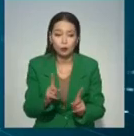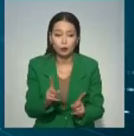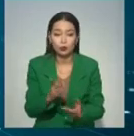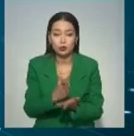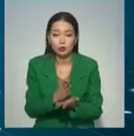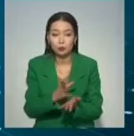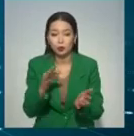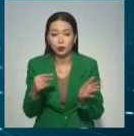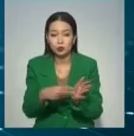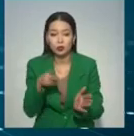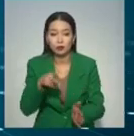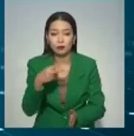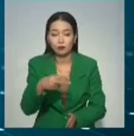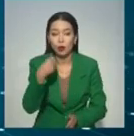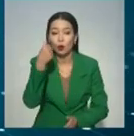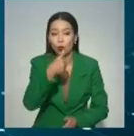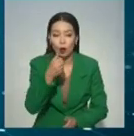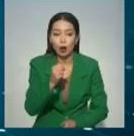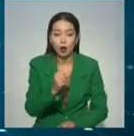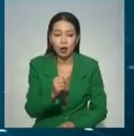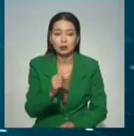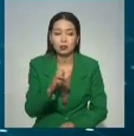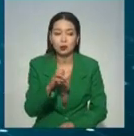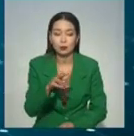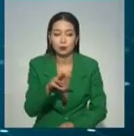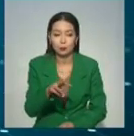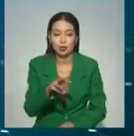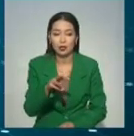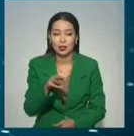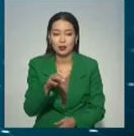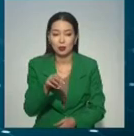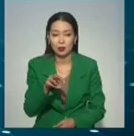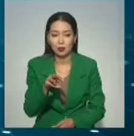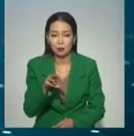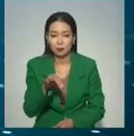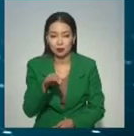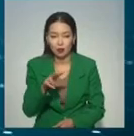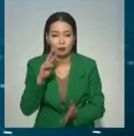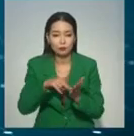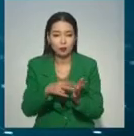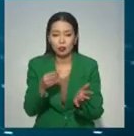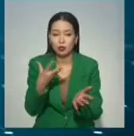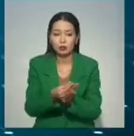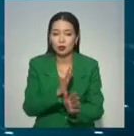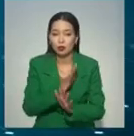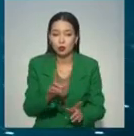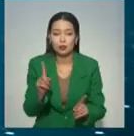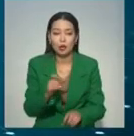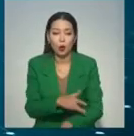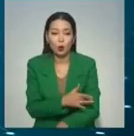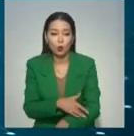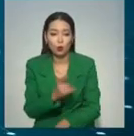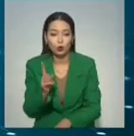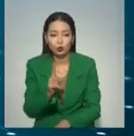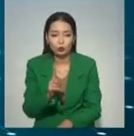по ценам 2020 года. Компания «ArcelorMittal» намеренно не заплатила за оказанные услуги, так, то